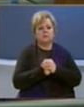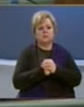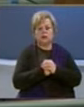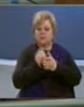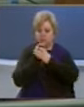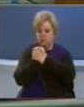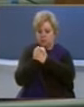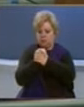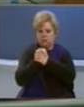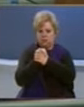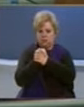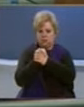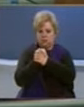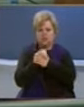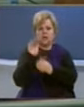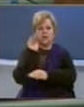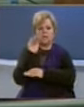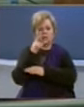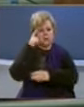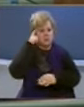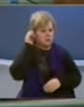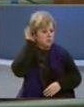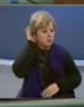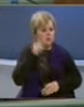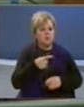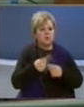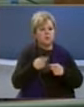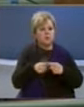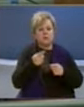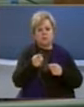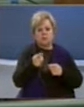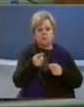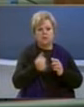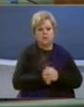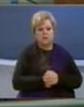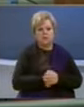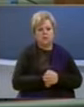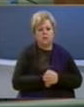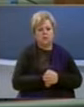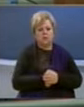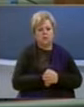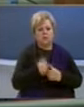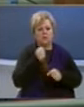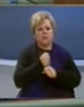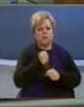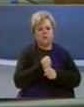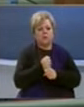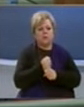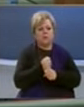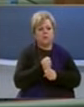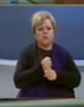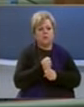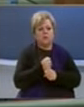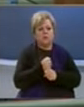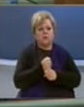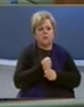përshëndetur raporti i kryeministrit, sepse me këtë fakt po bëhet një punë, një veprim